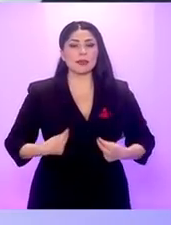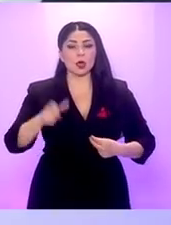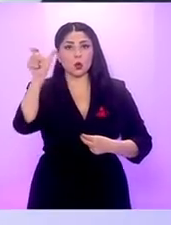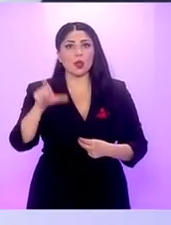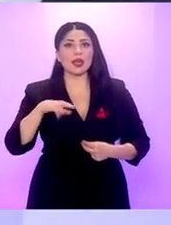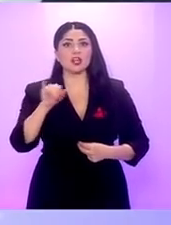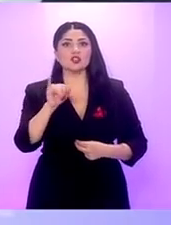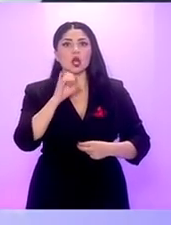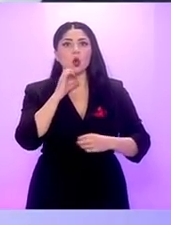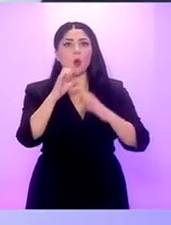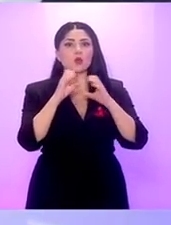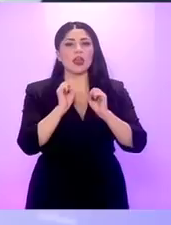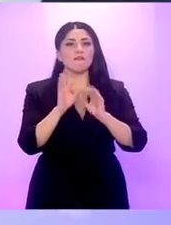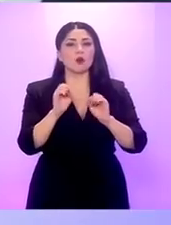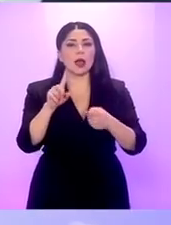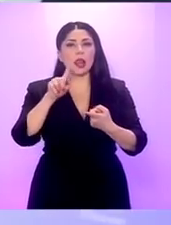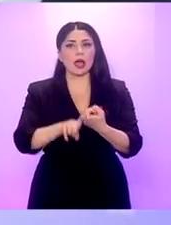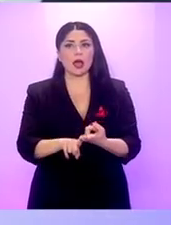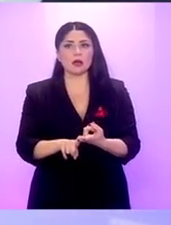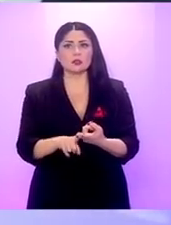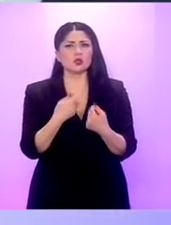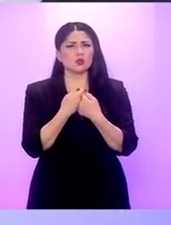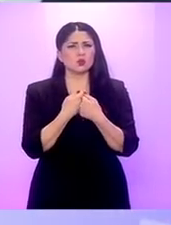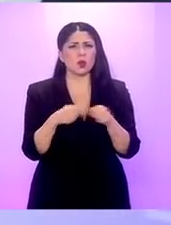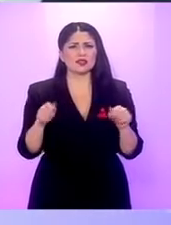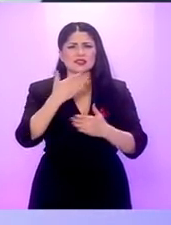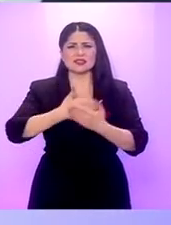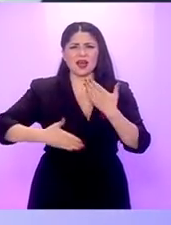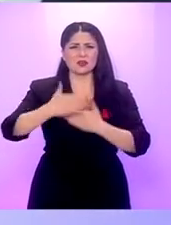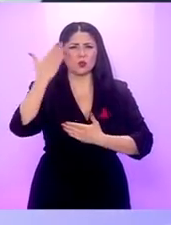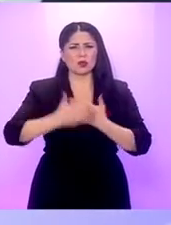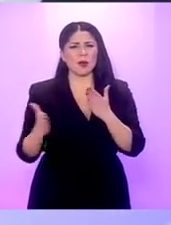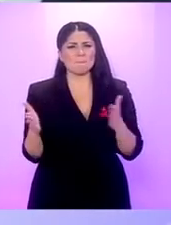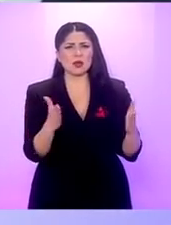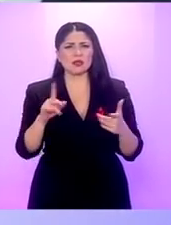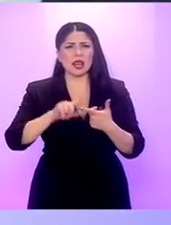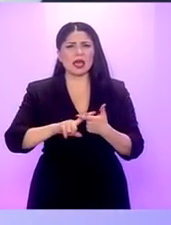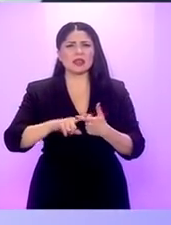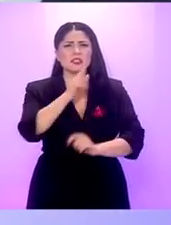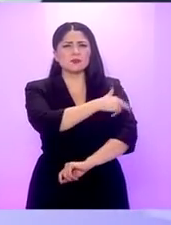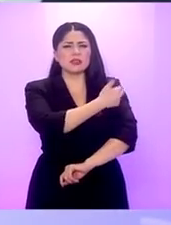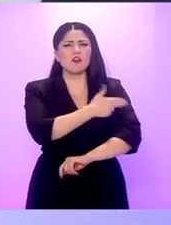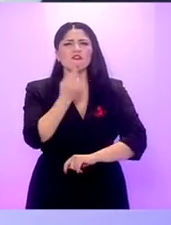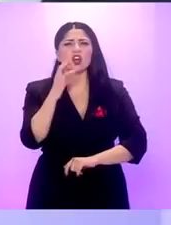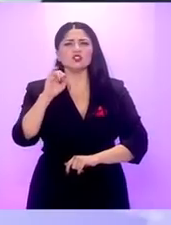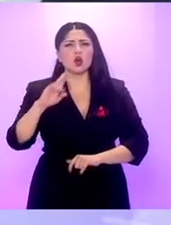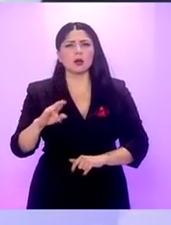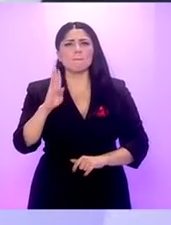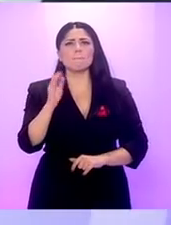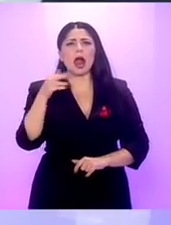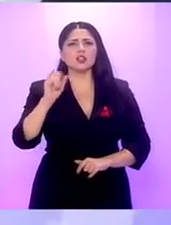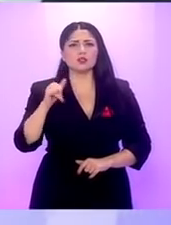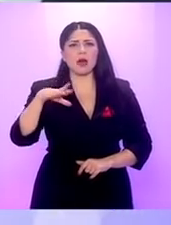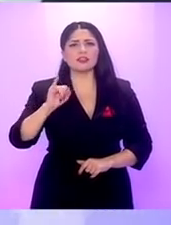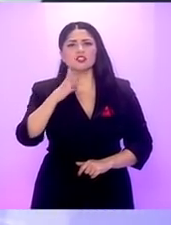care comunica în legătură cu toate scandalurile din ultima perioadă legate de Foișor, de Balși, de